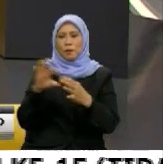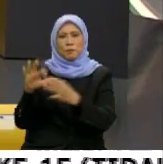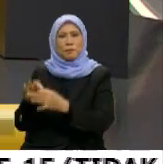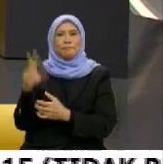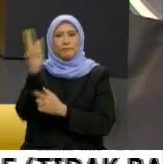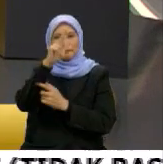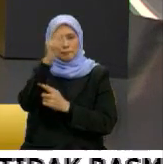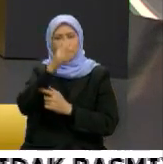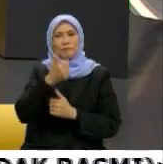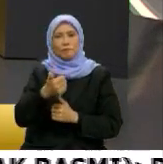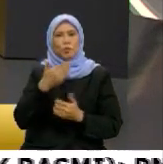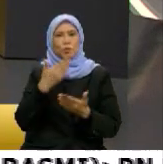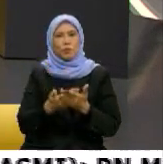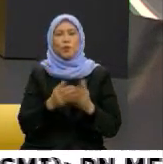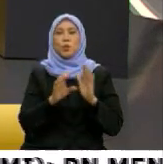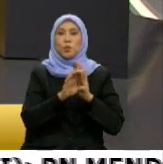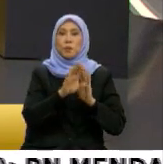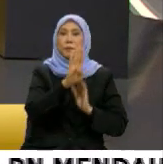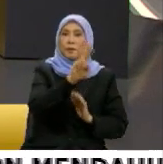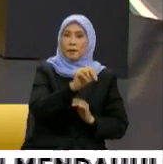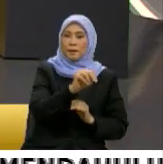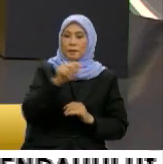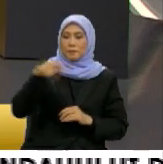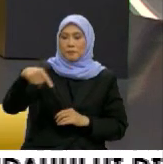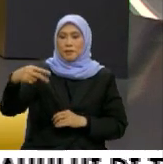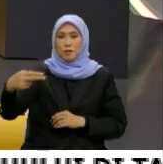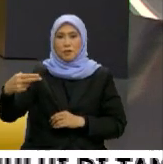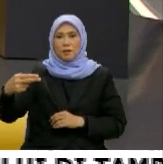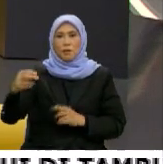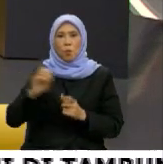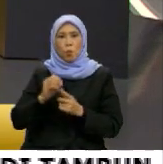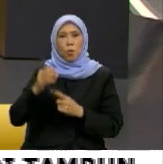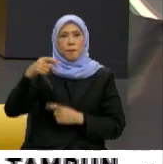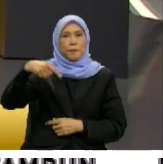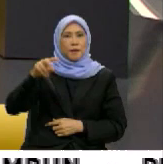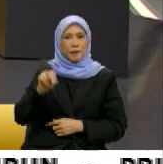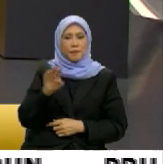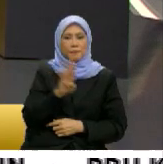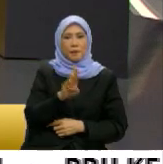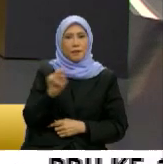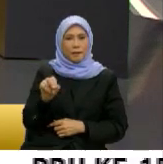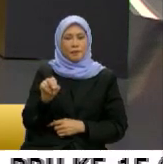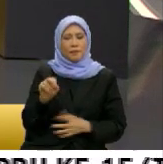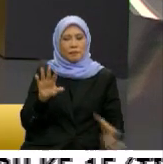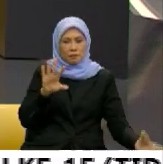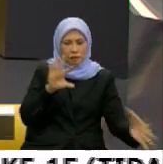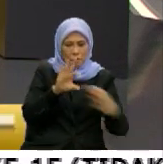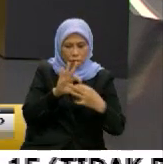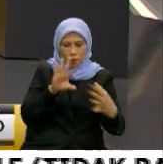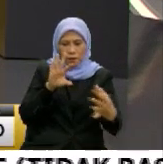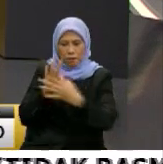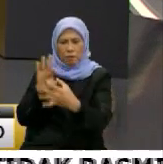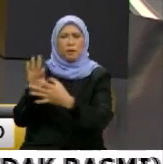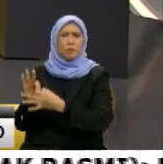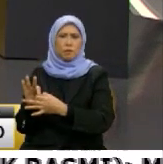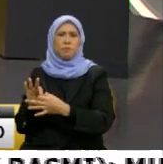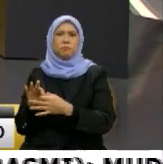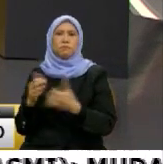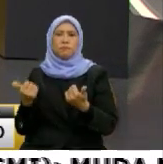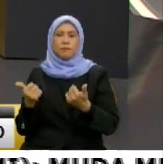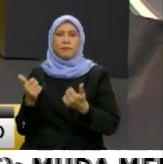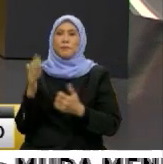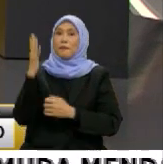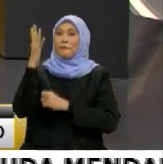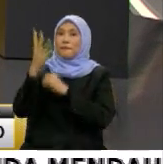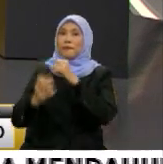perspektif ni. Kalau katakan macam Barisan Nasional dengan PH pun dengan PN, BN apa semua let's say bergabung. Within this